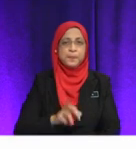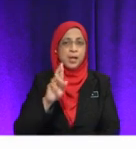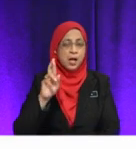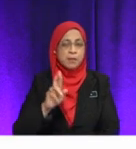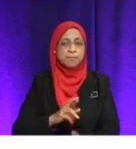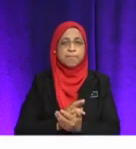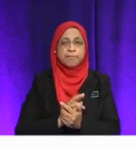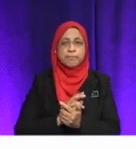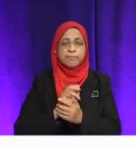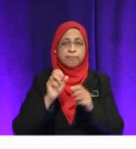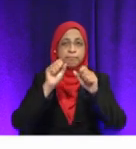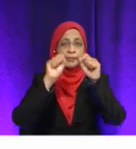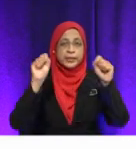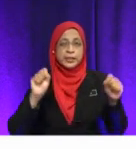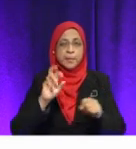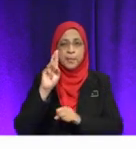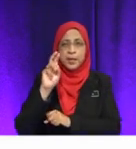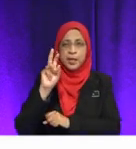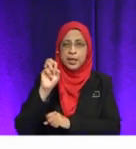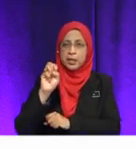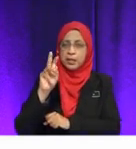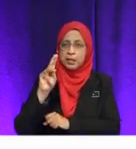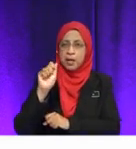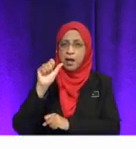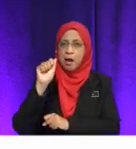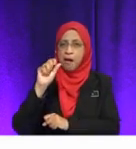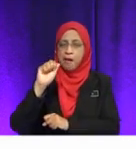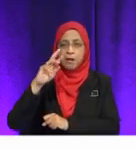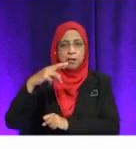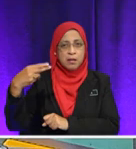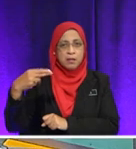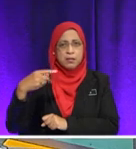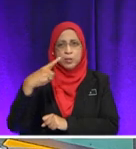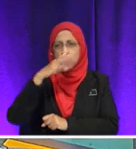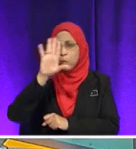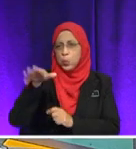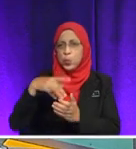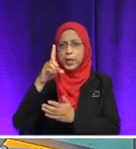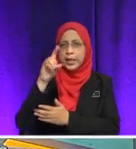Ya semua dimensi dibaca dari bawah kalau kita tengok Oke